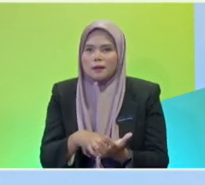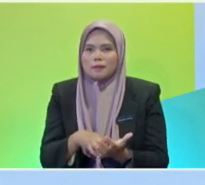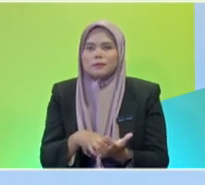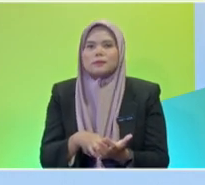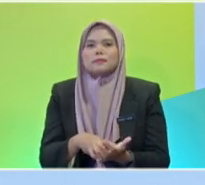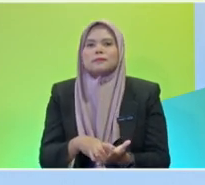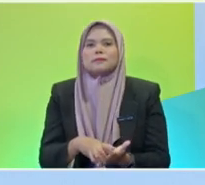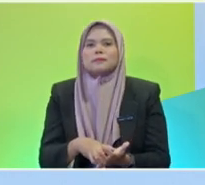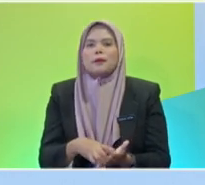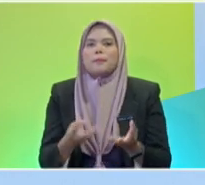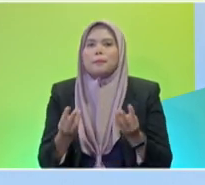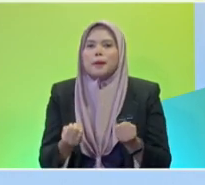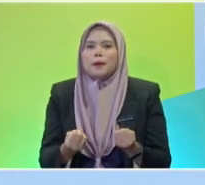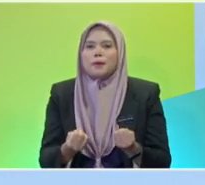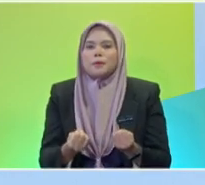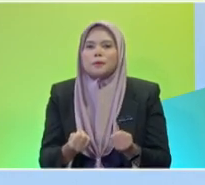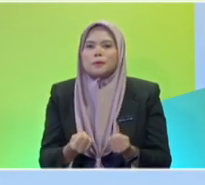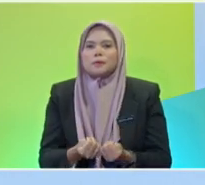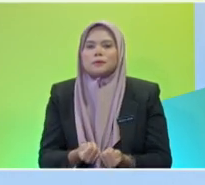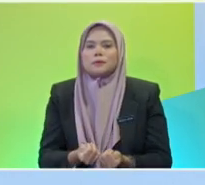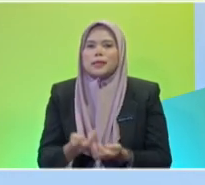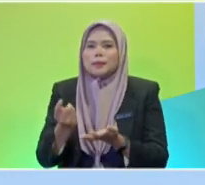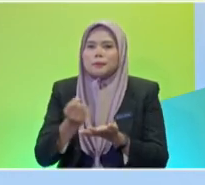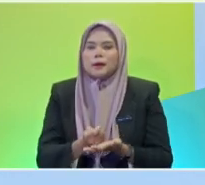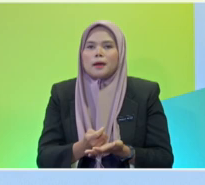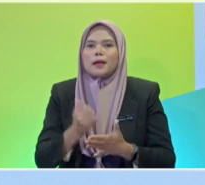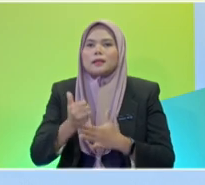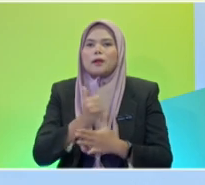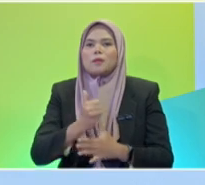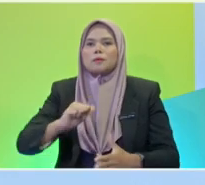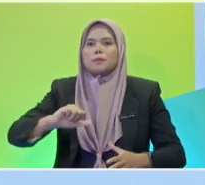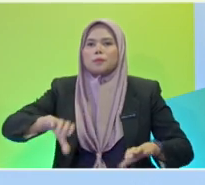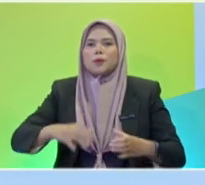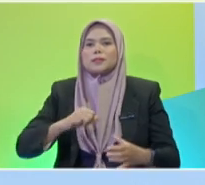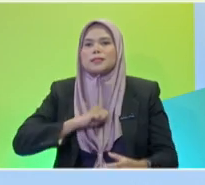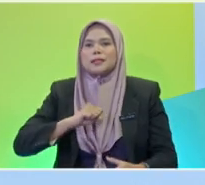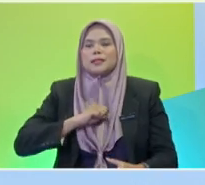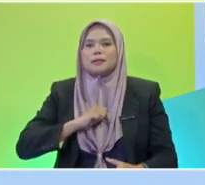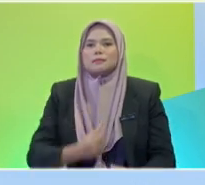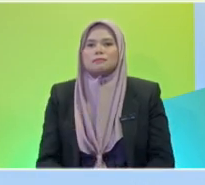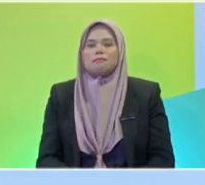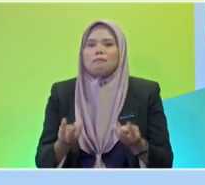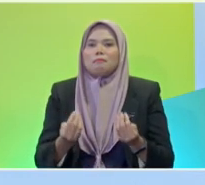bagi membuat pertimbangan dana membuat keputusan nah buat sendiri